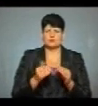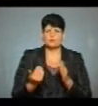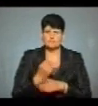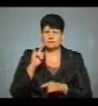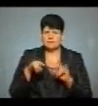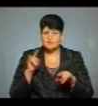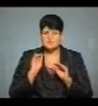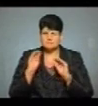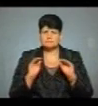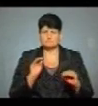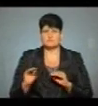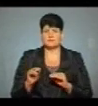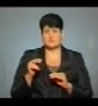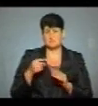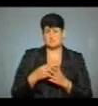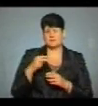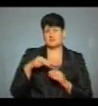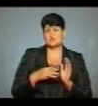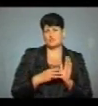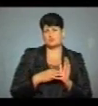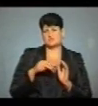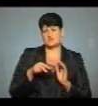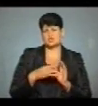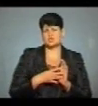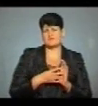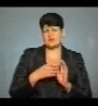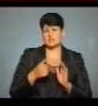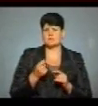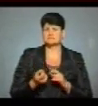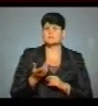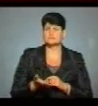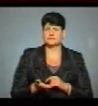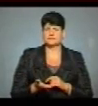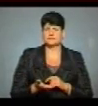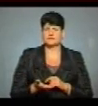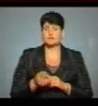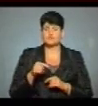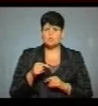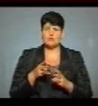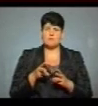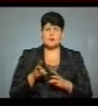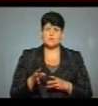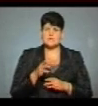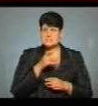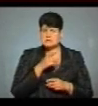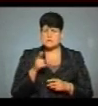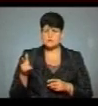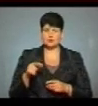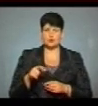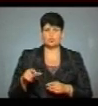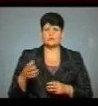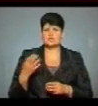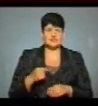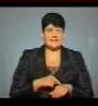нові вікна, те, десь виникло в 2008-2009 році, міняти систему. Тобто, в принципі, в цьому опалювальному сезоні споживачі ще